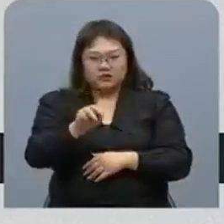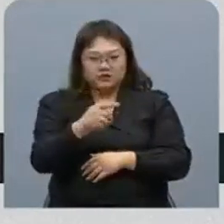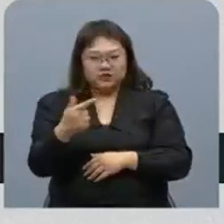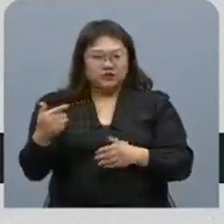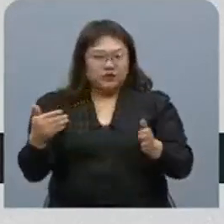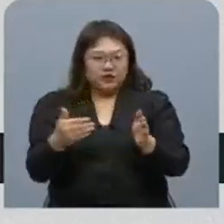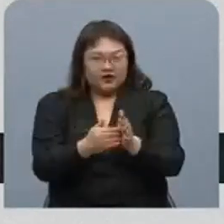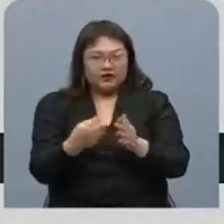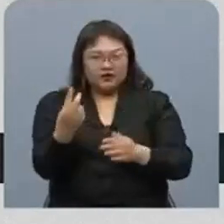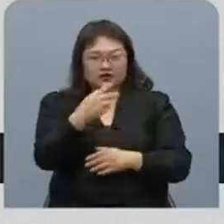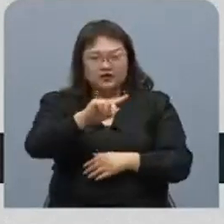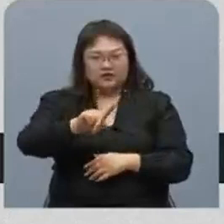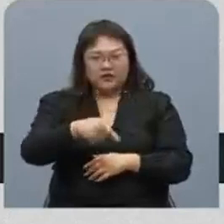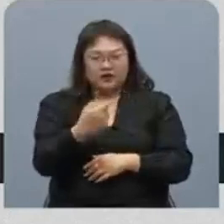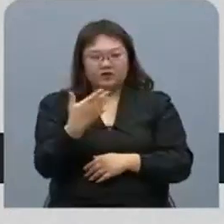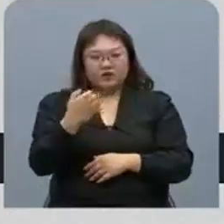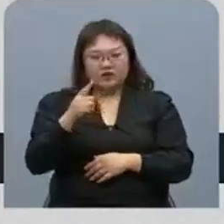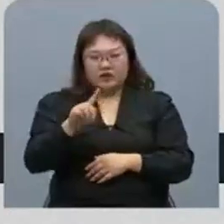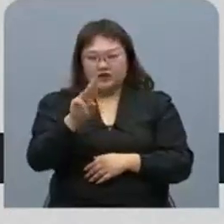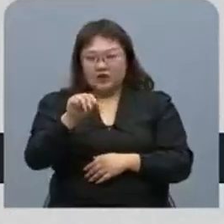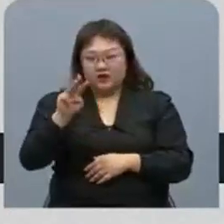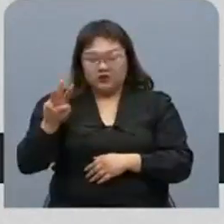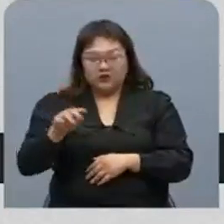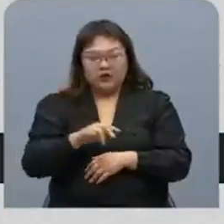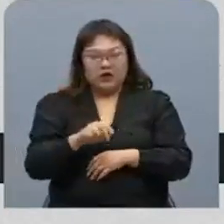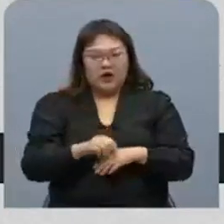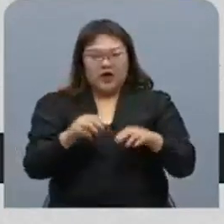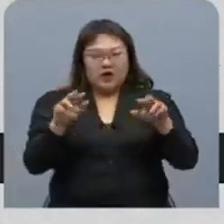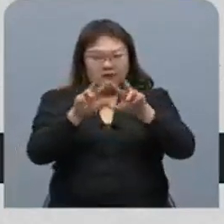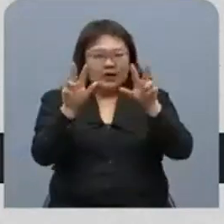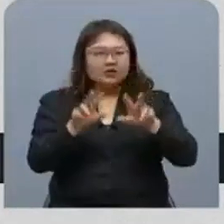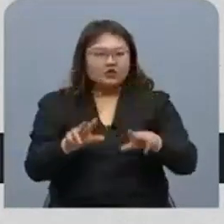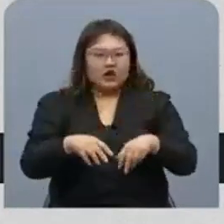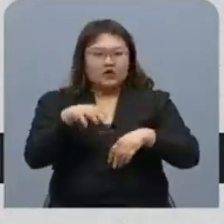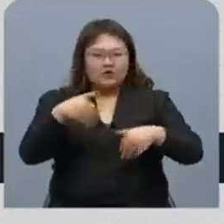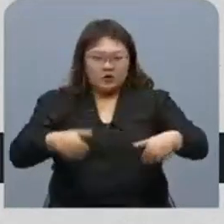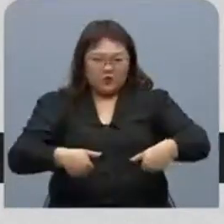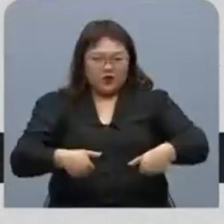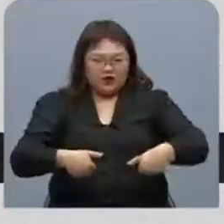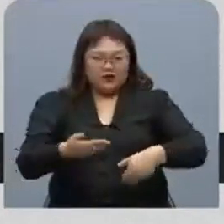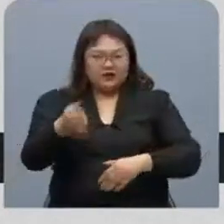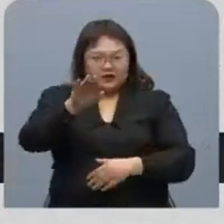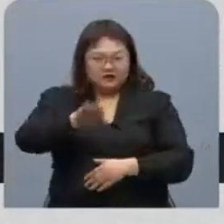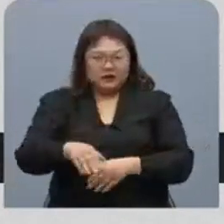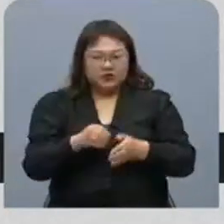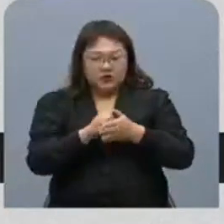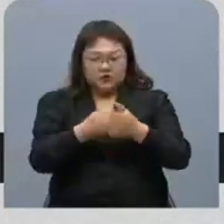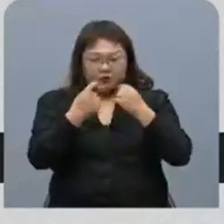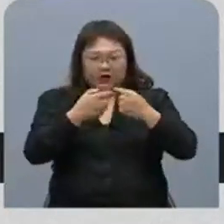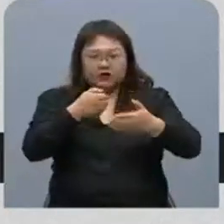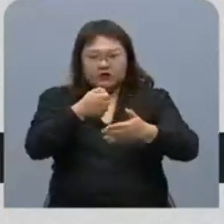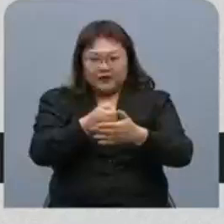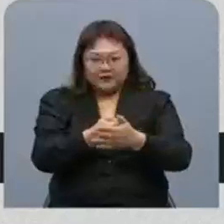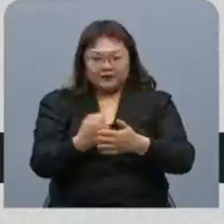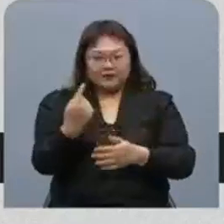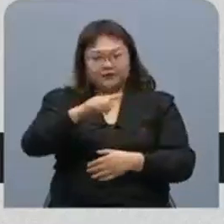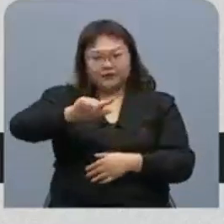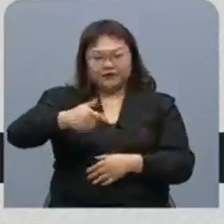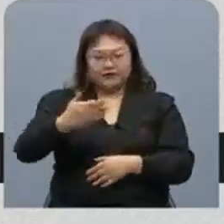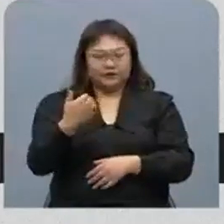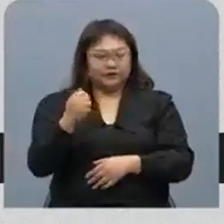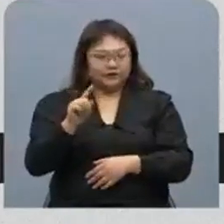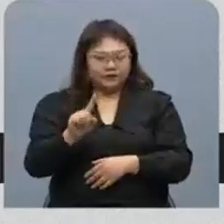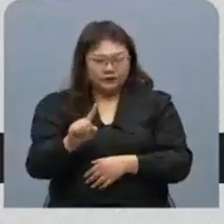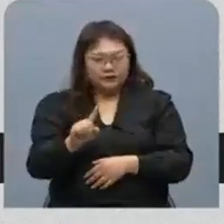2036년까지 2191메가와트의 발전 설비가 필요할 것으로 보고 있지만 도입이 확정된 설비는